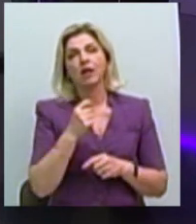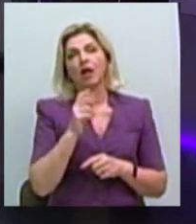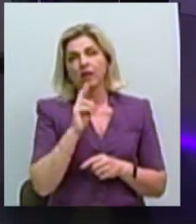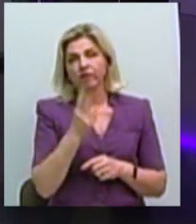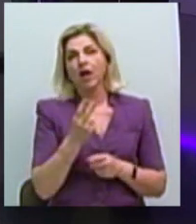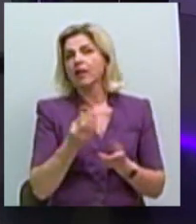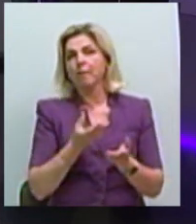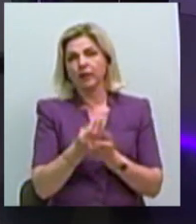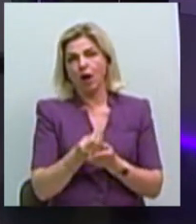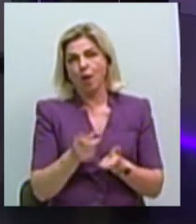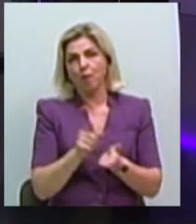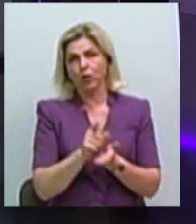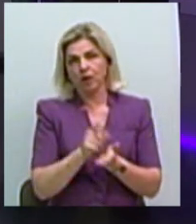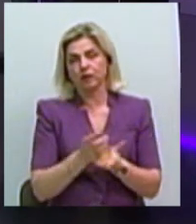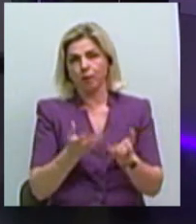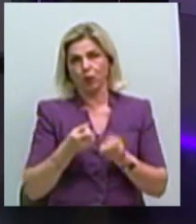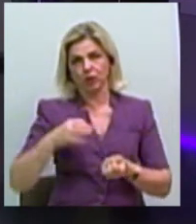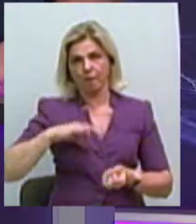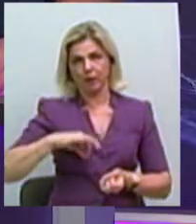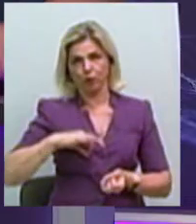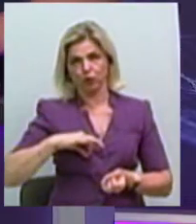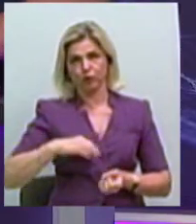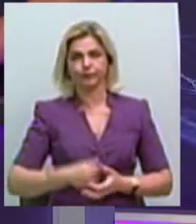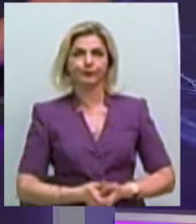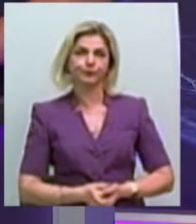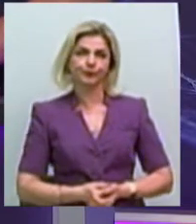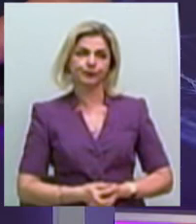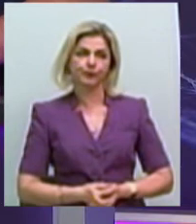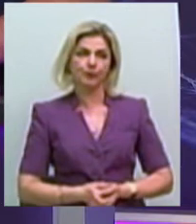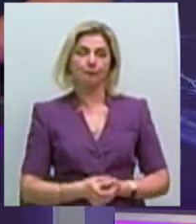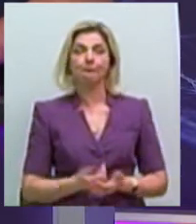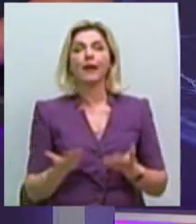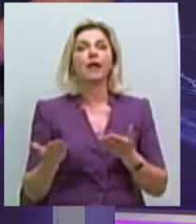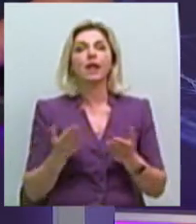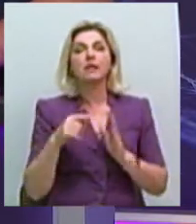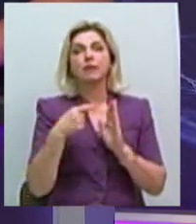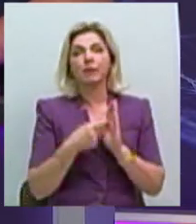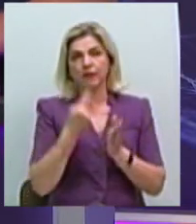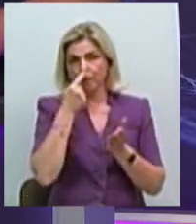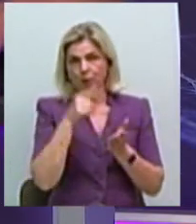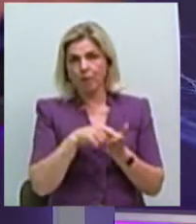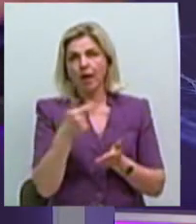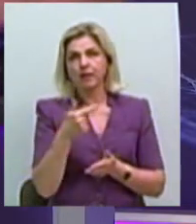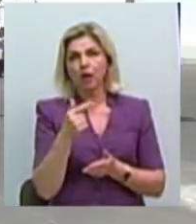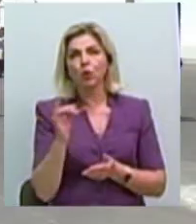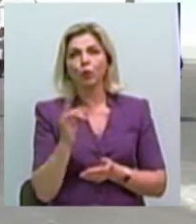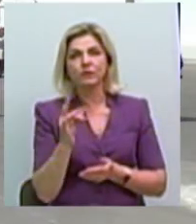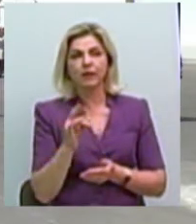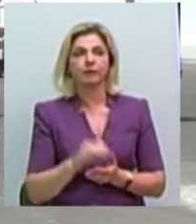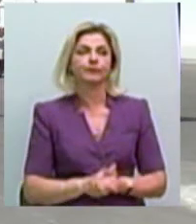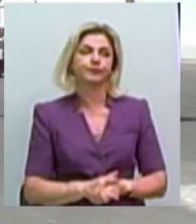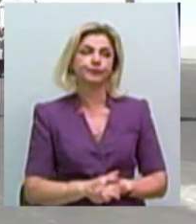не сплачувати податки, отримати прибуток, вкладати його в розвиток. Дякую. Яке запитання дісталося Геннадію Рубському? Або